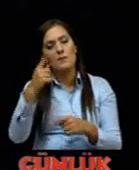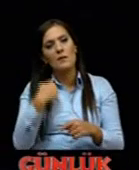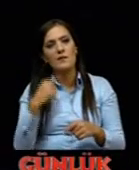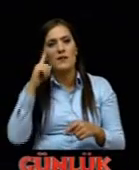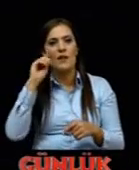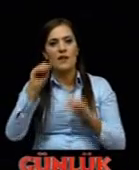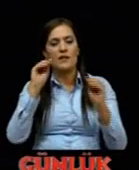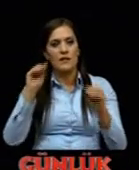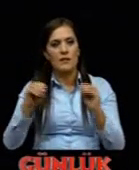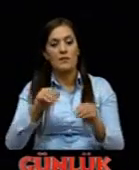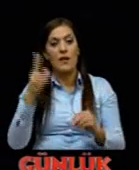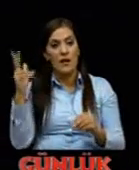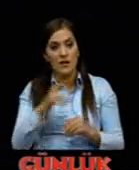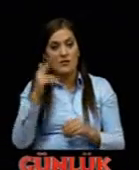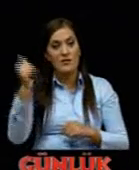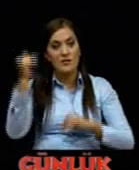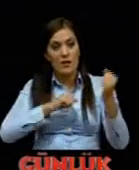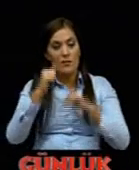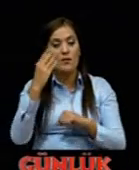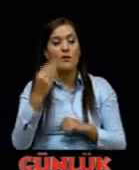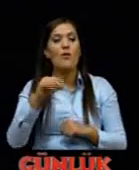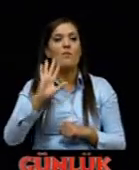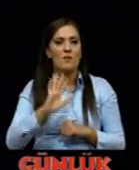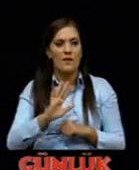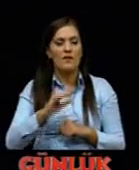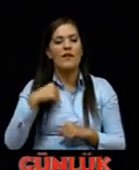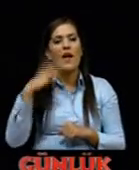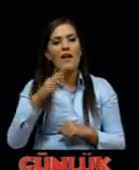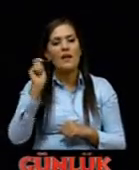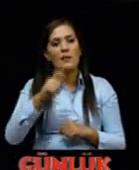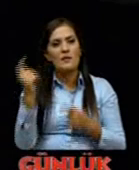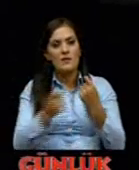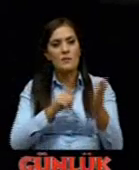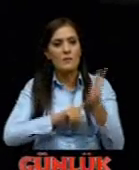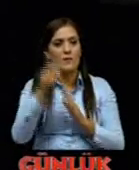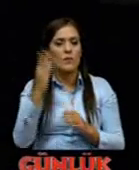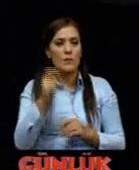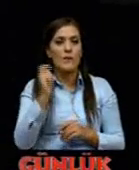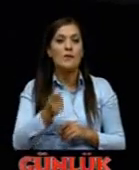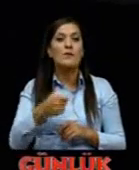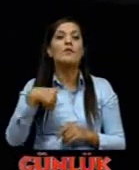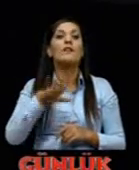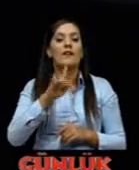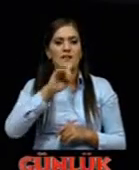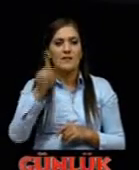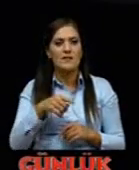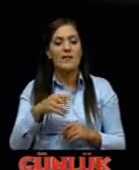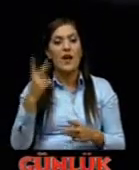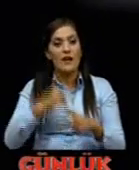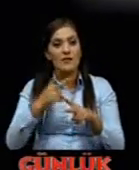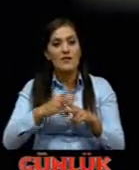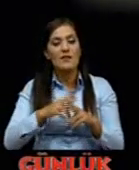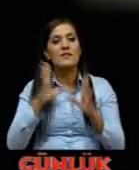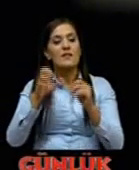biz hatırlatalım. Aşırı rekabet düşkünü olmayın. Her yaptığınız işte başarılı olmak zorunda değilsiniz. Aceleci